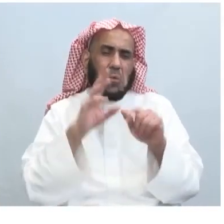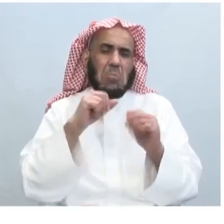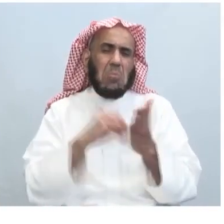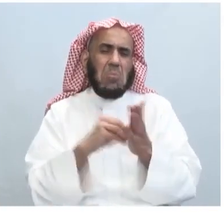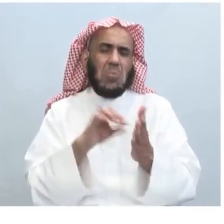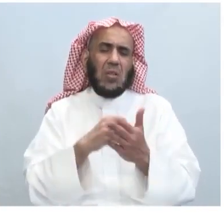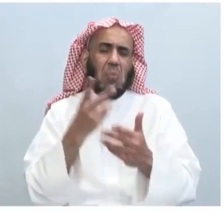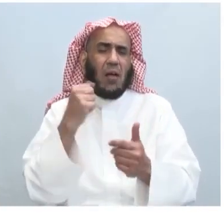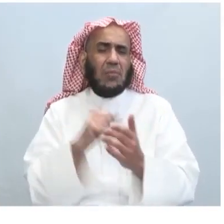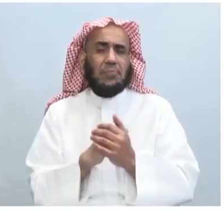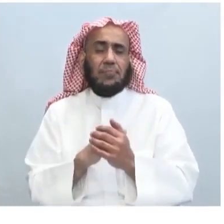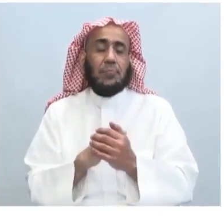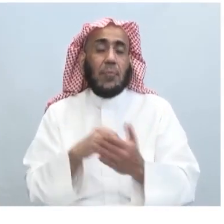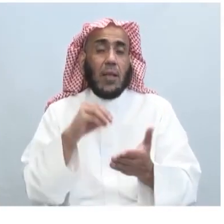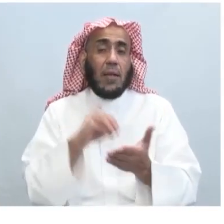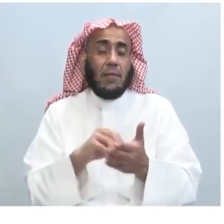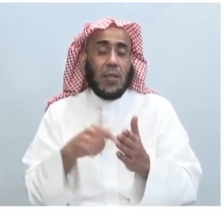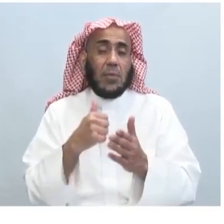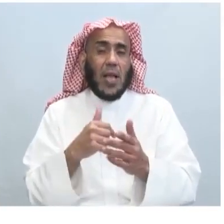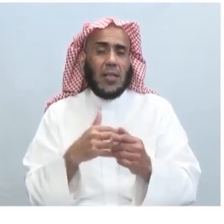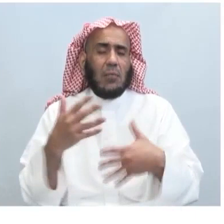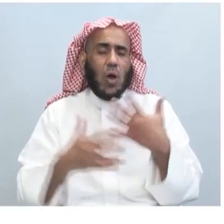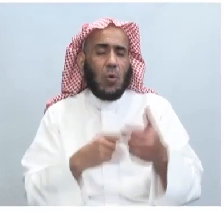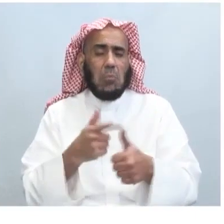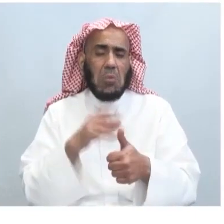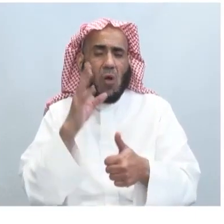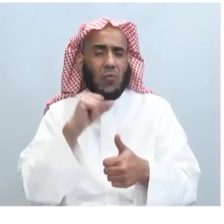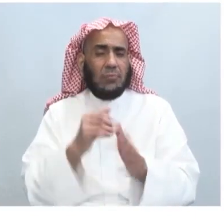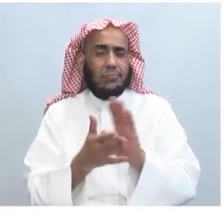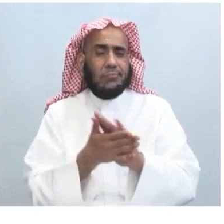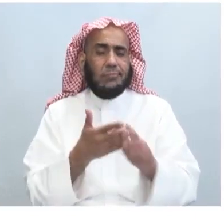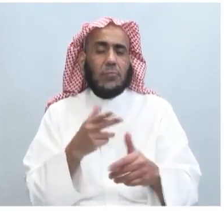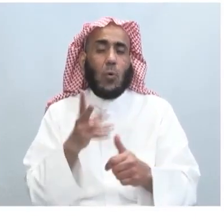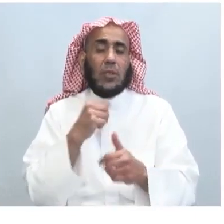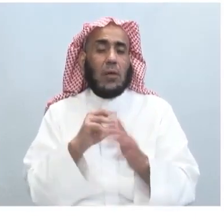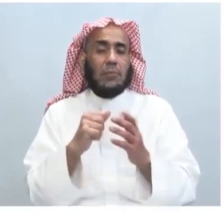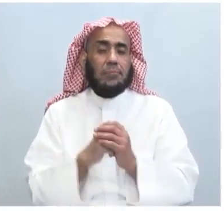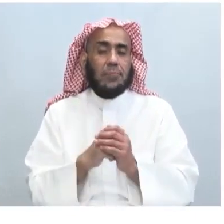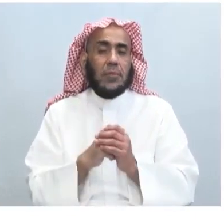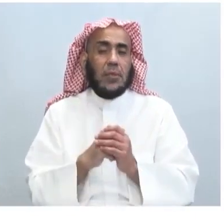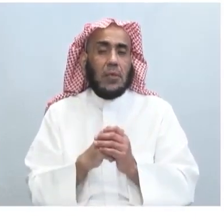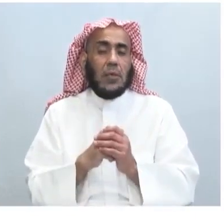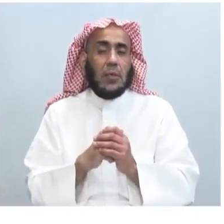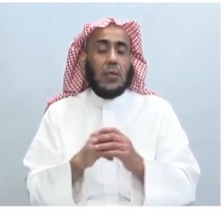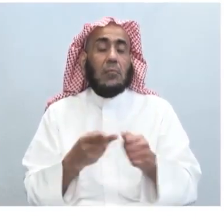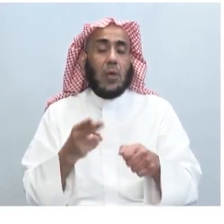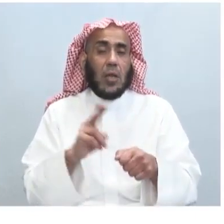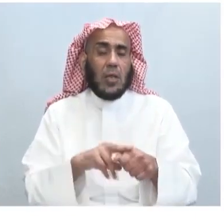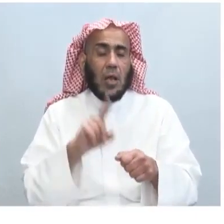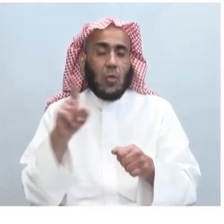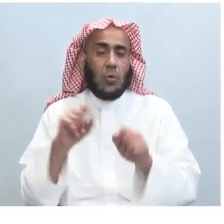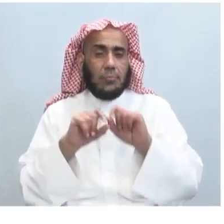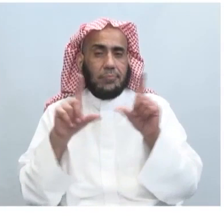من النواتج طبعا في بدايه المحاوله الاولى لا توجد لدي نواتج ايضا هذا